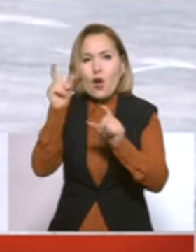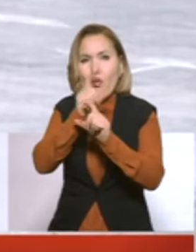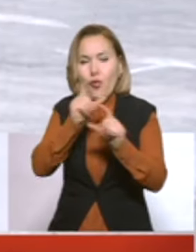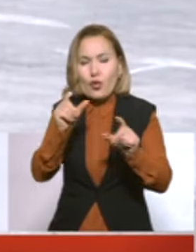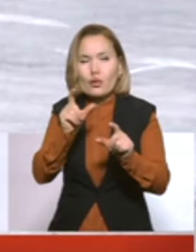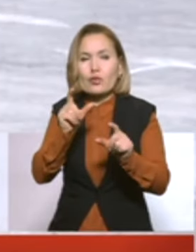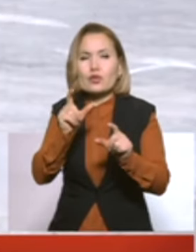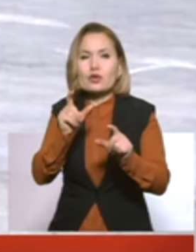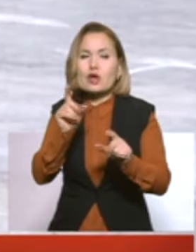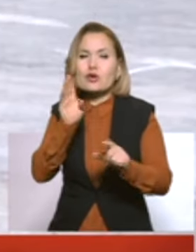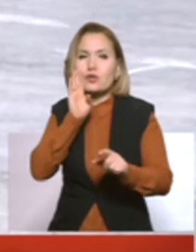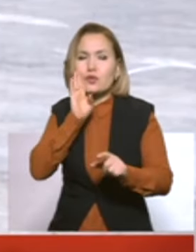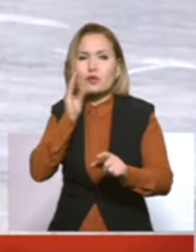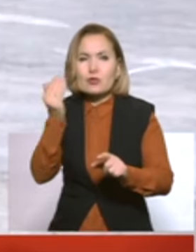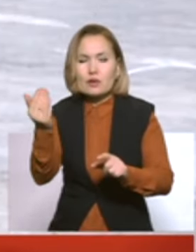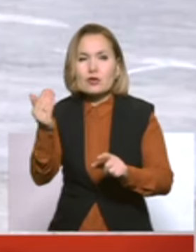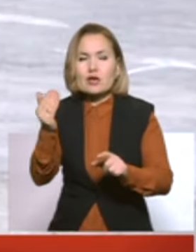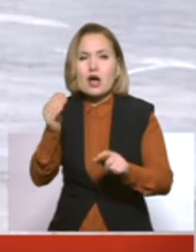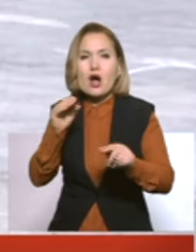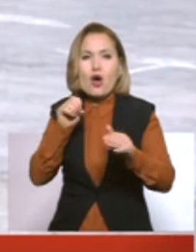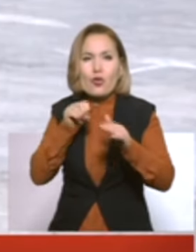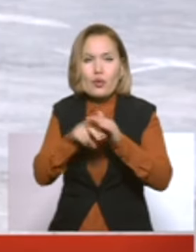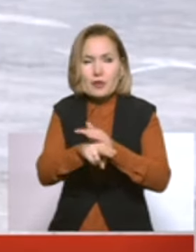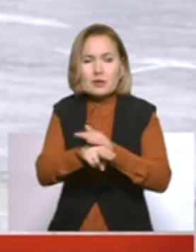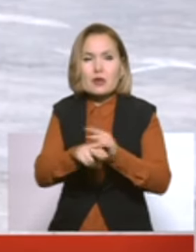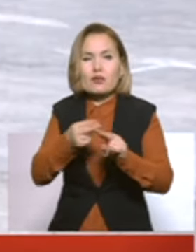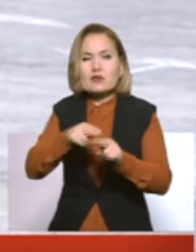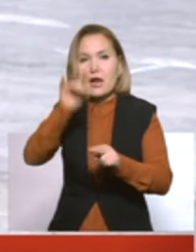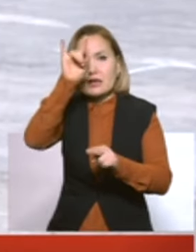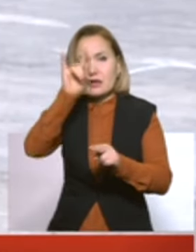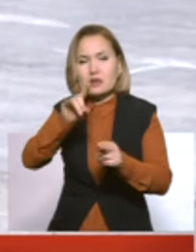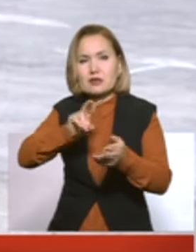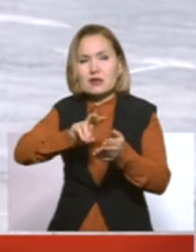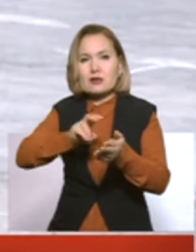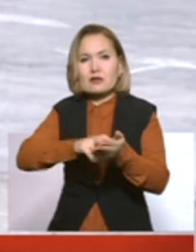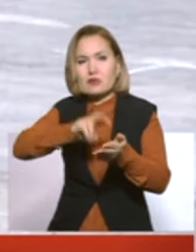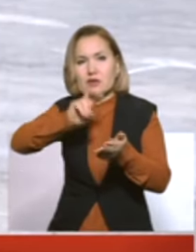оқушымыз сыртқа жүгіріп шығып кетті, содан барып секіріп кетті ғой енді ол.